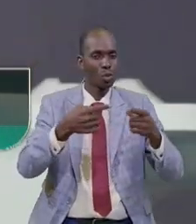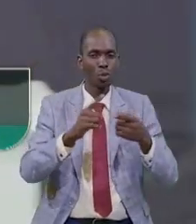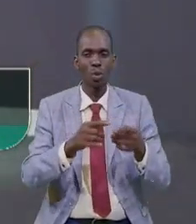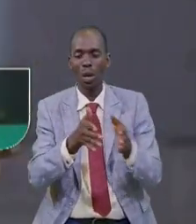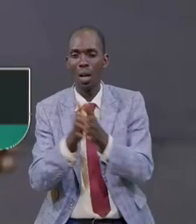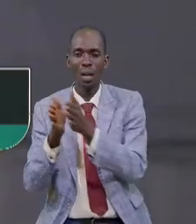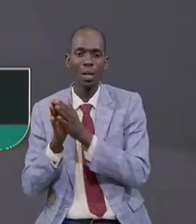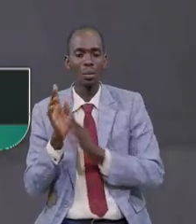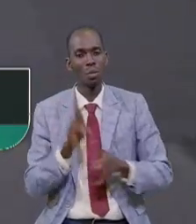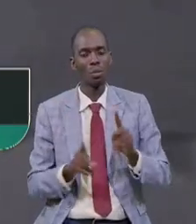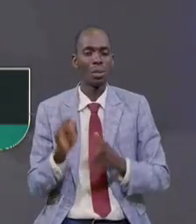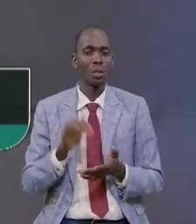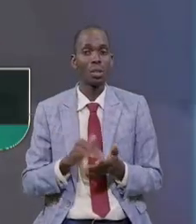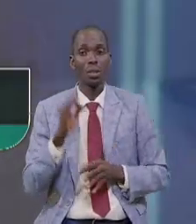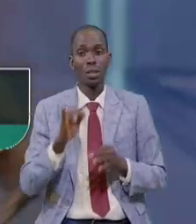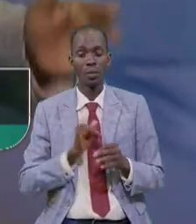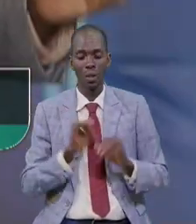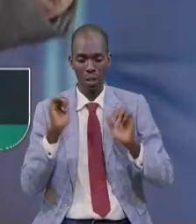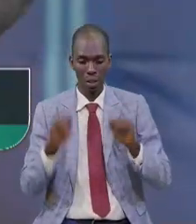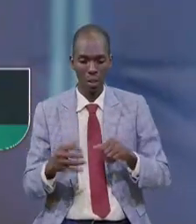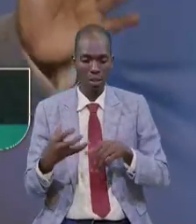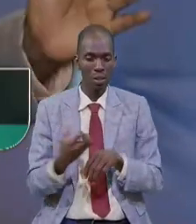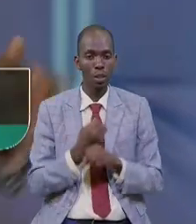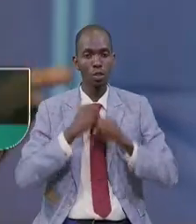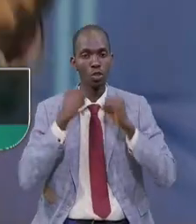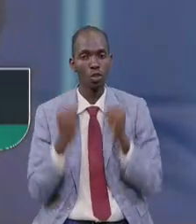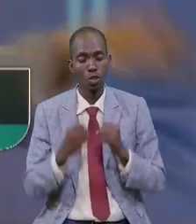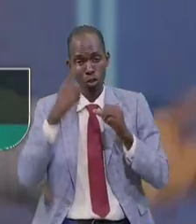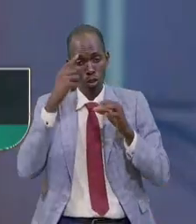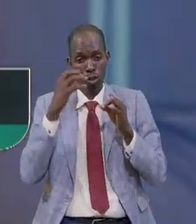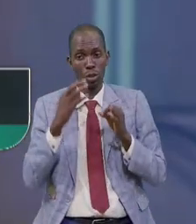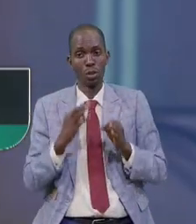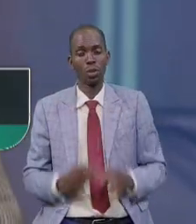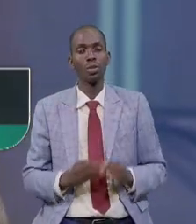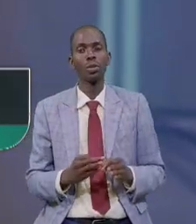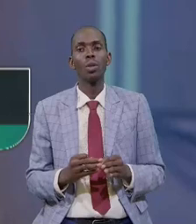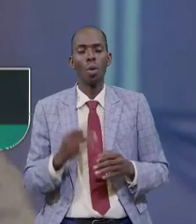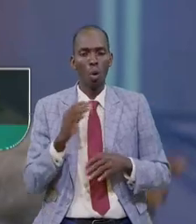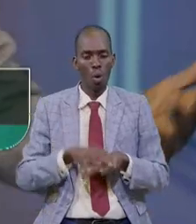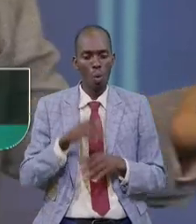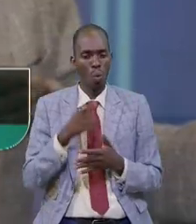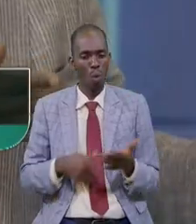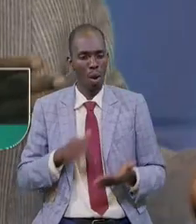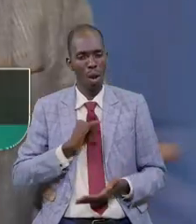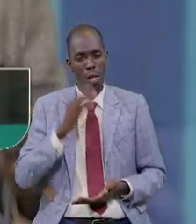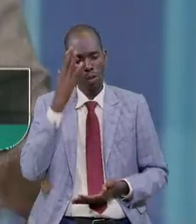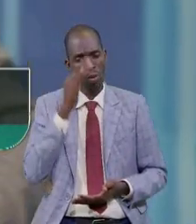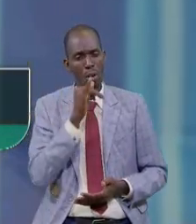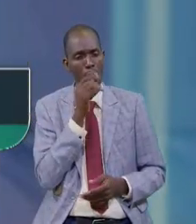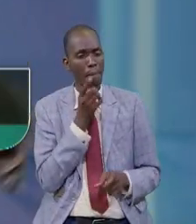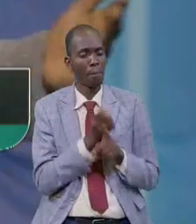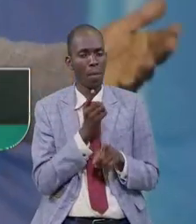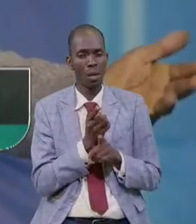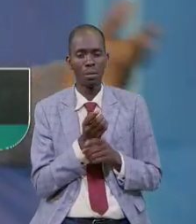solution et je peux prendre une décision fireme une détermination d'exécuter ce que je connais pourquoi est-ce que je